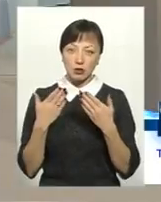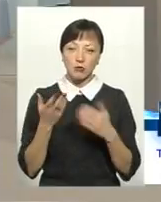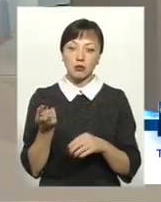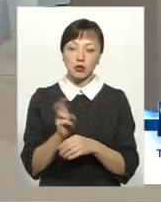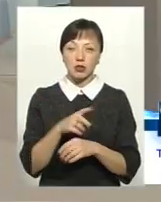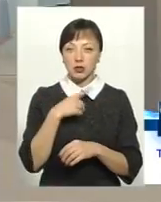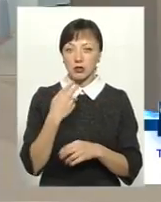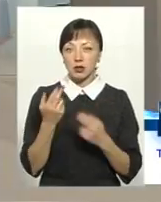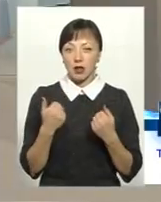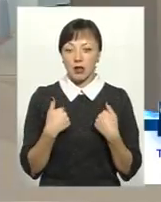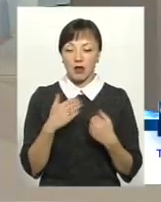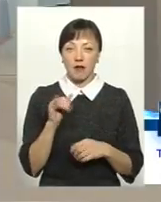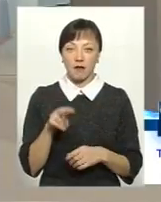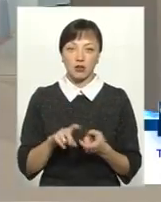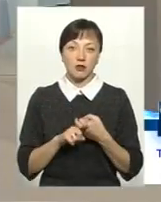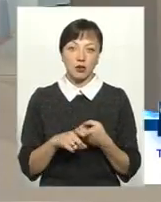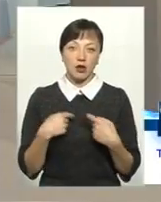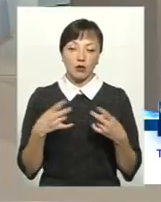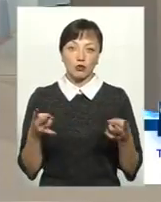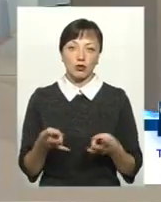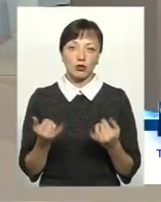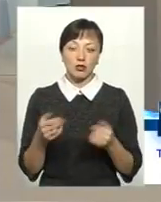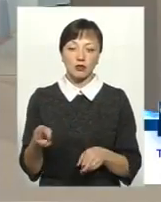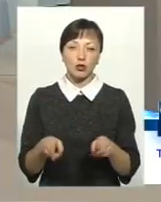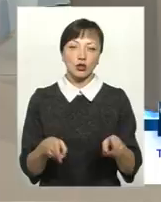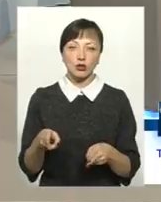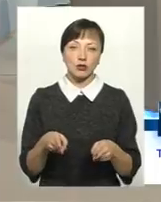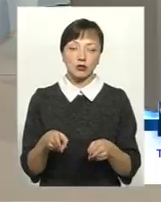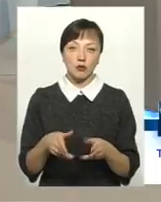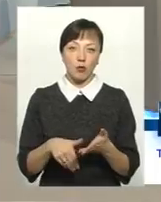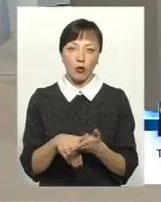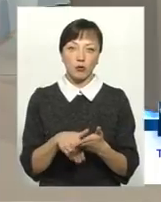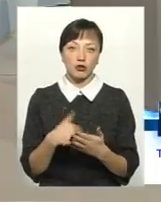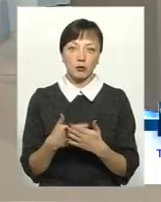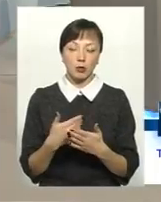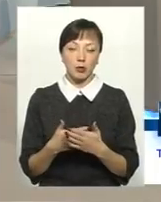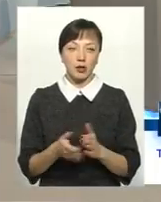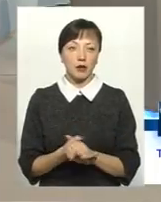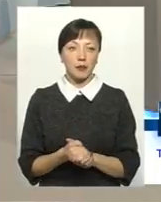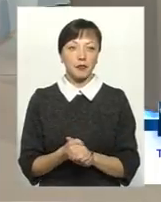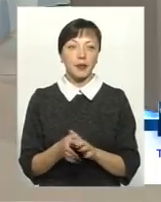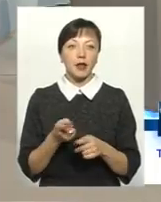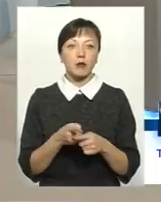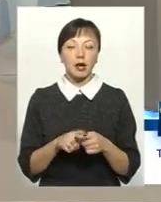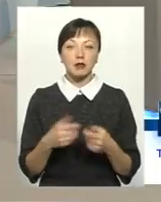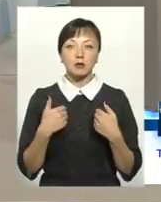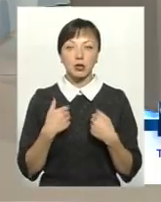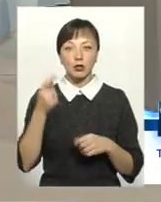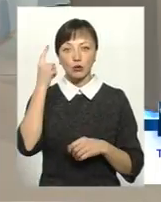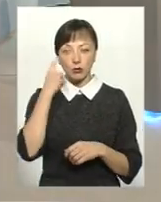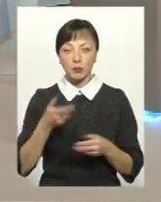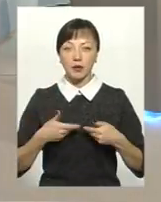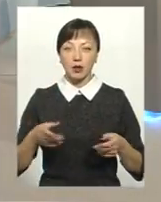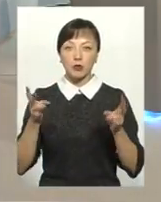бы пришел и сказал, да, я ВИЧ-инфицирован, но я нуждаюсь сейчас в хирургическом вмешательстве, например. Вот. Поэтому я думаю, что нам